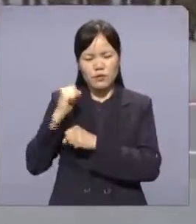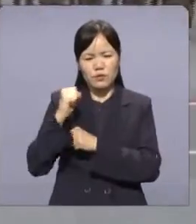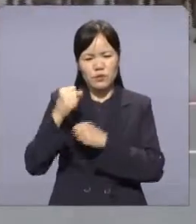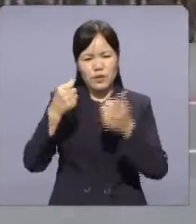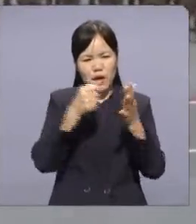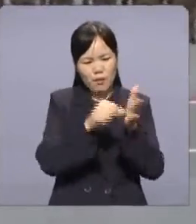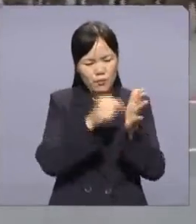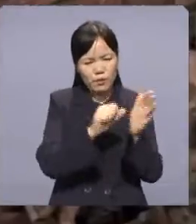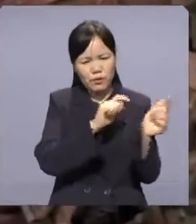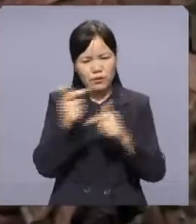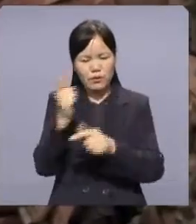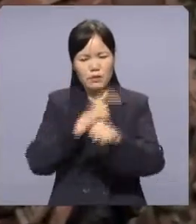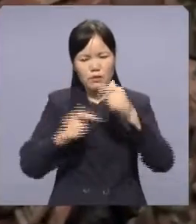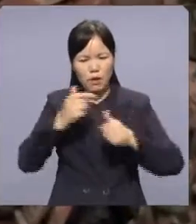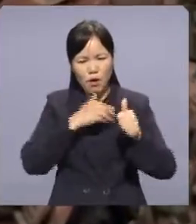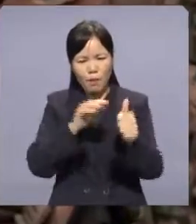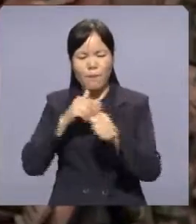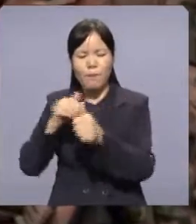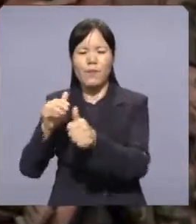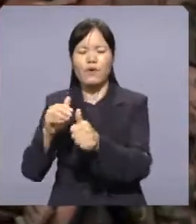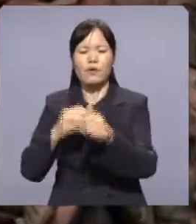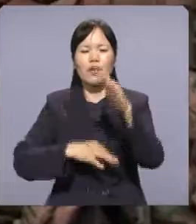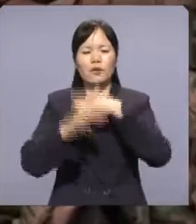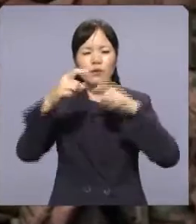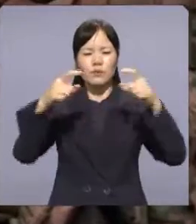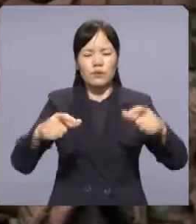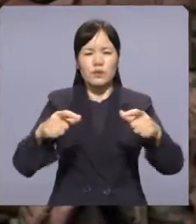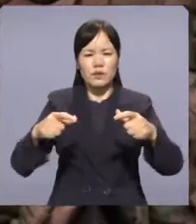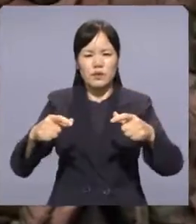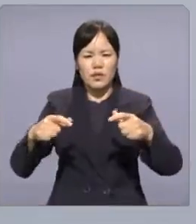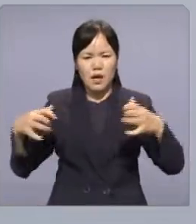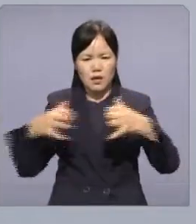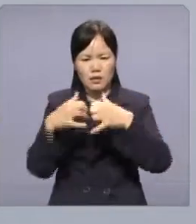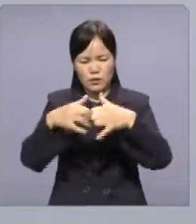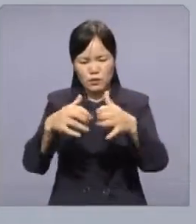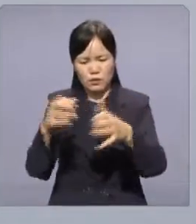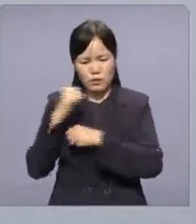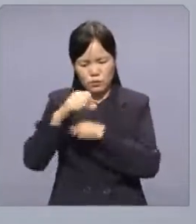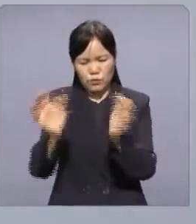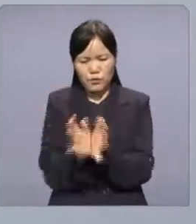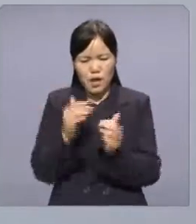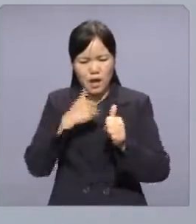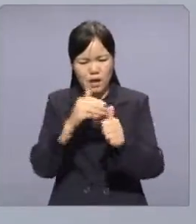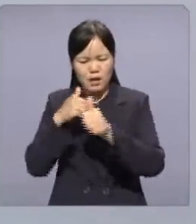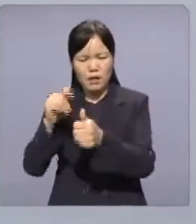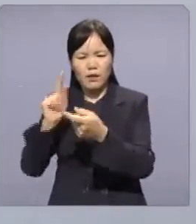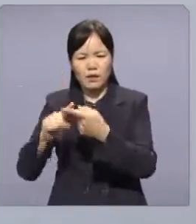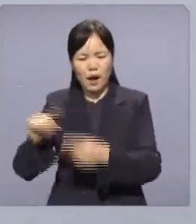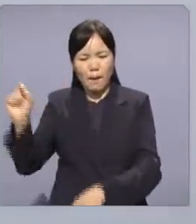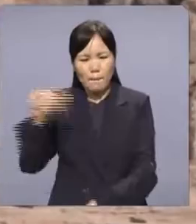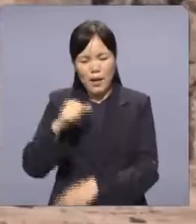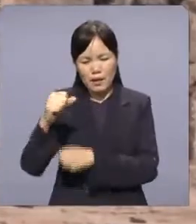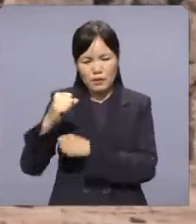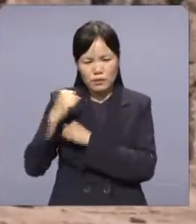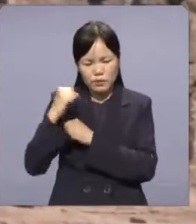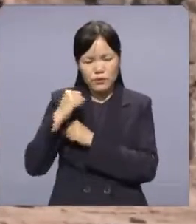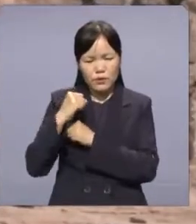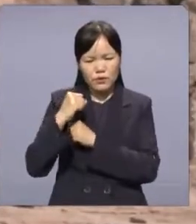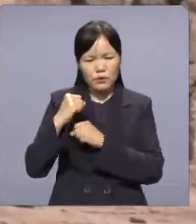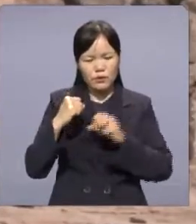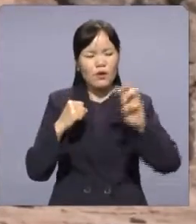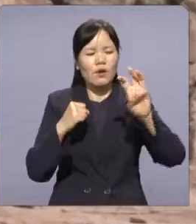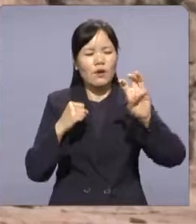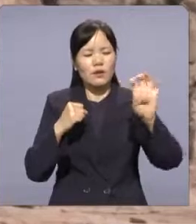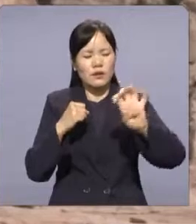장비와 물자를 더 비축하고 동부 지역 배치 전투단을 강화하는 것에 더해 신속 대응군도 4만 명에서